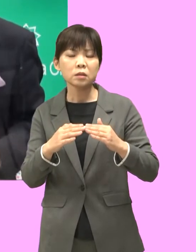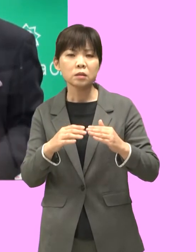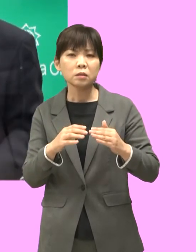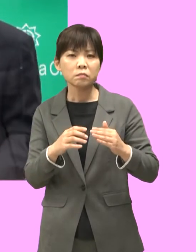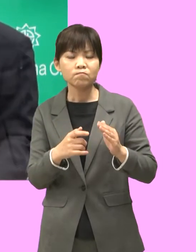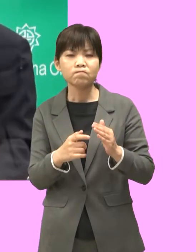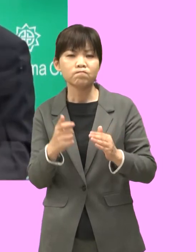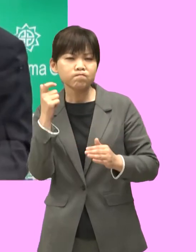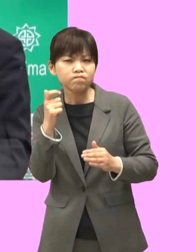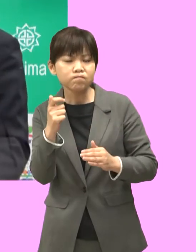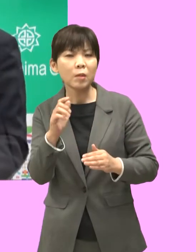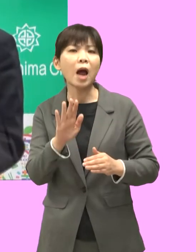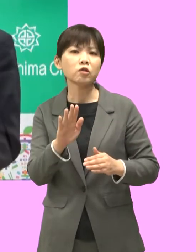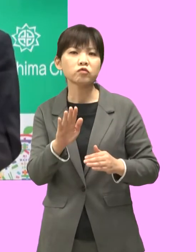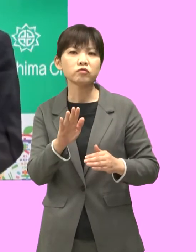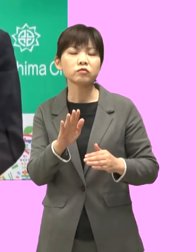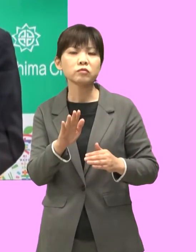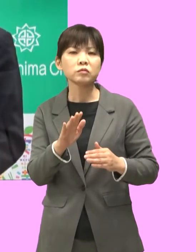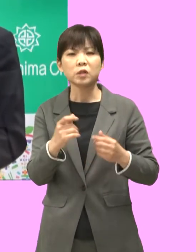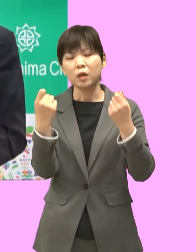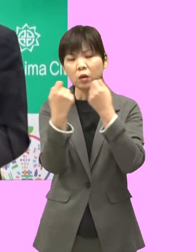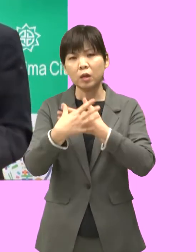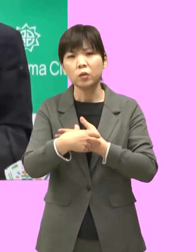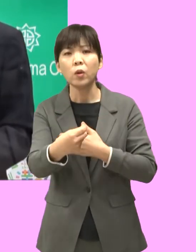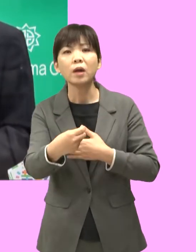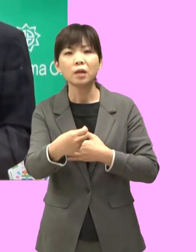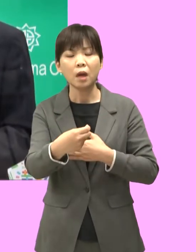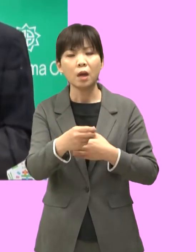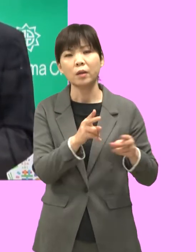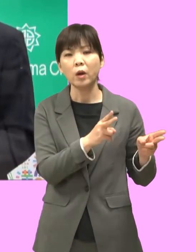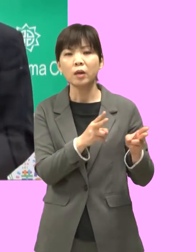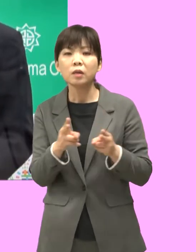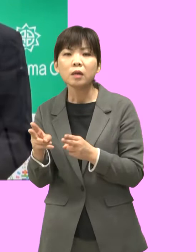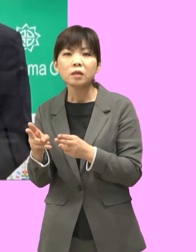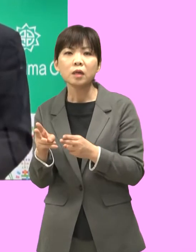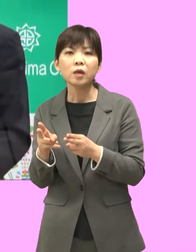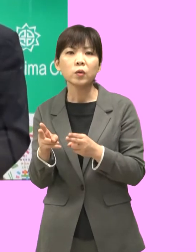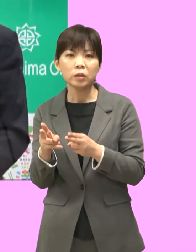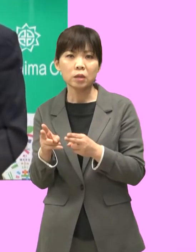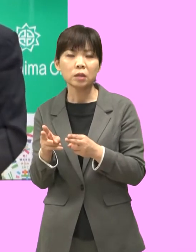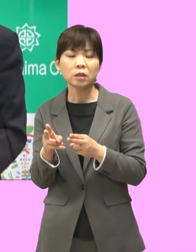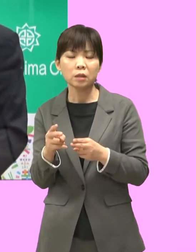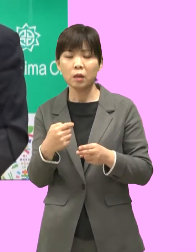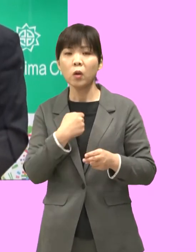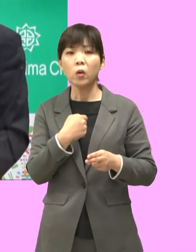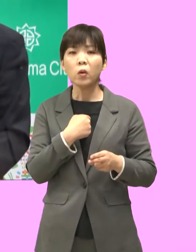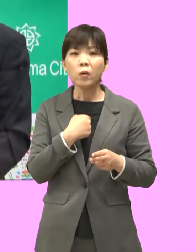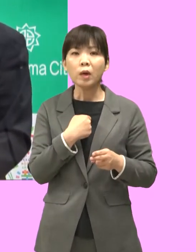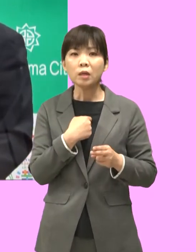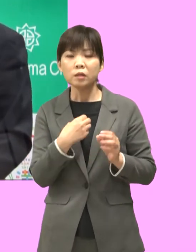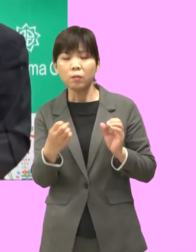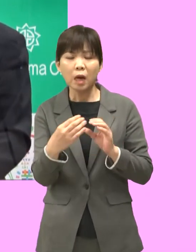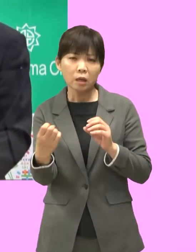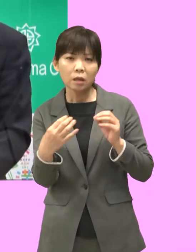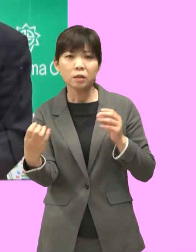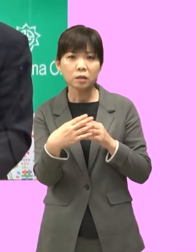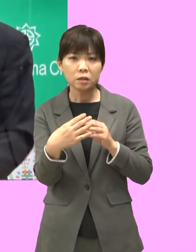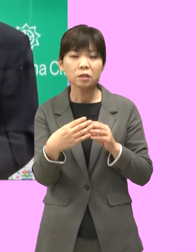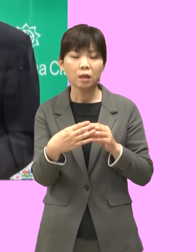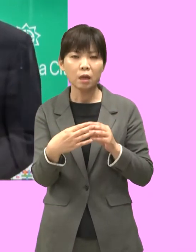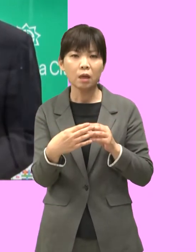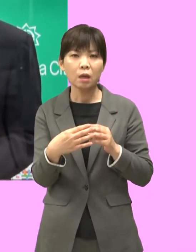かもしれませんが、制度上はボランティア団体などもこれは実は作るときに私相当話をしてこういうの入れてますん